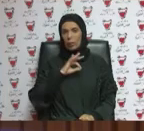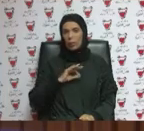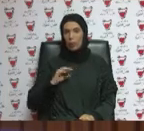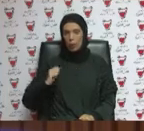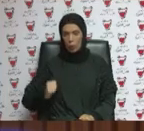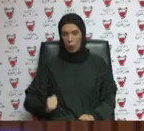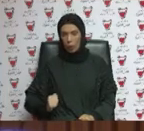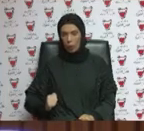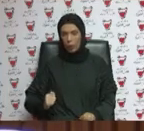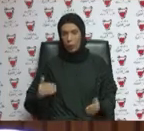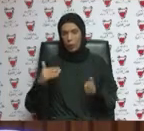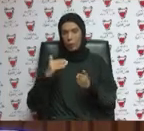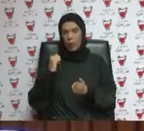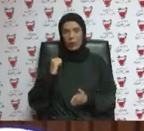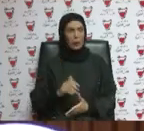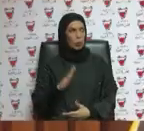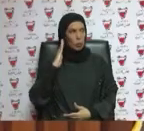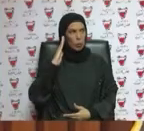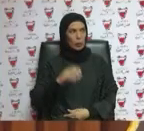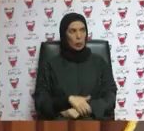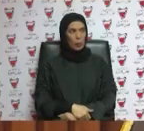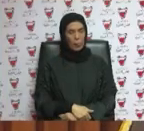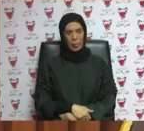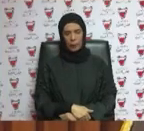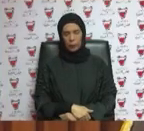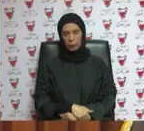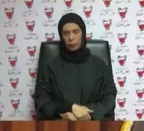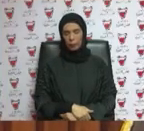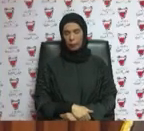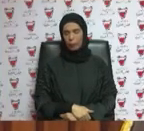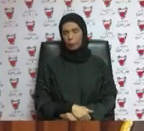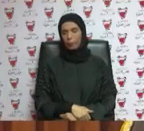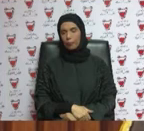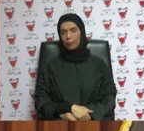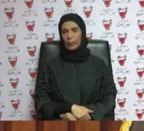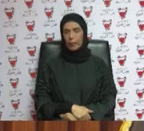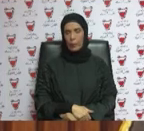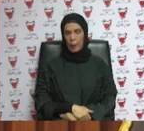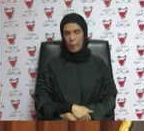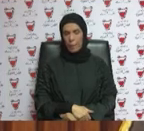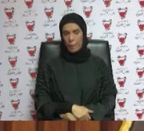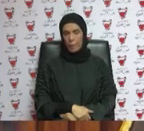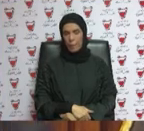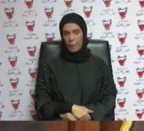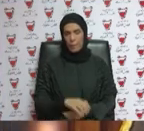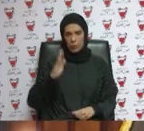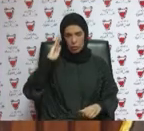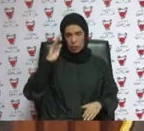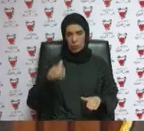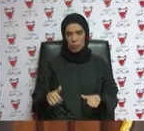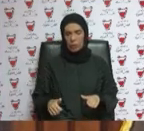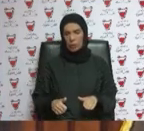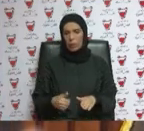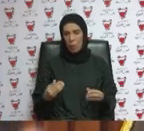المواطن البحريني. وشكرا. شكرا جزيلا الأخ جمال فخرو، تفضل. شكرا سيد الرئيس. أنا في الحقيقة أيضا